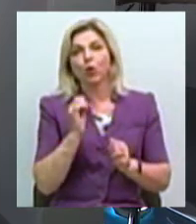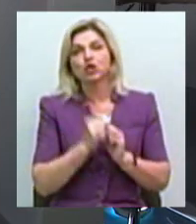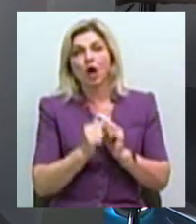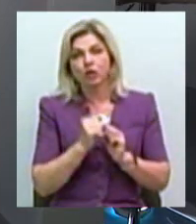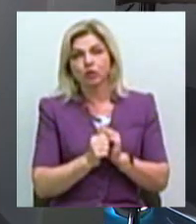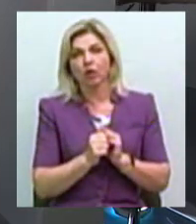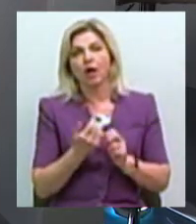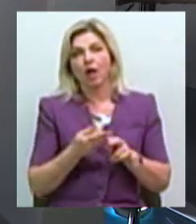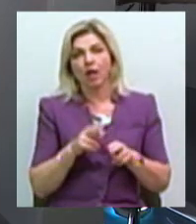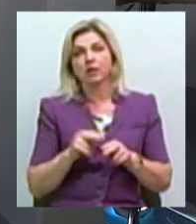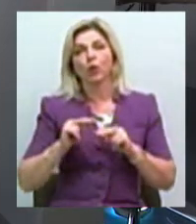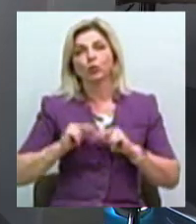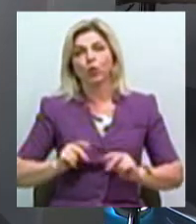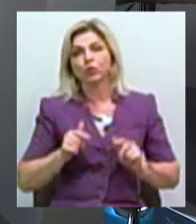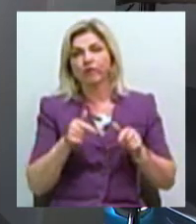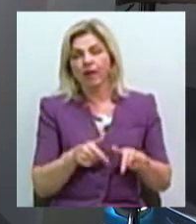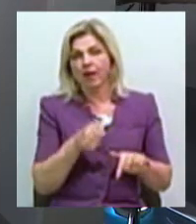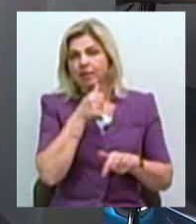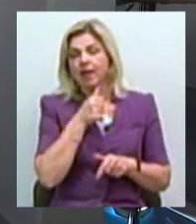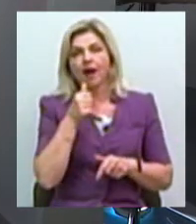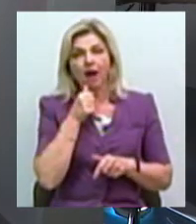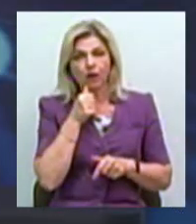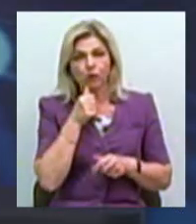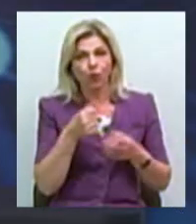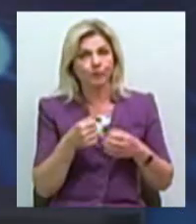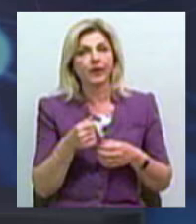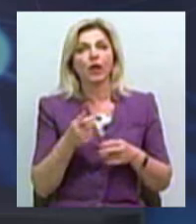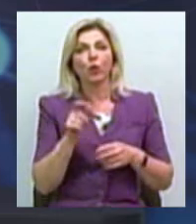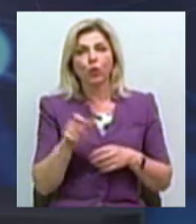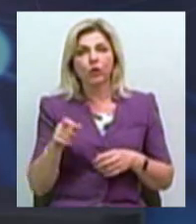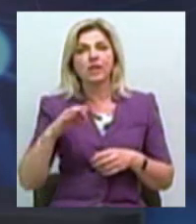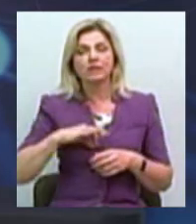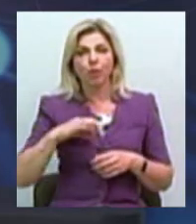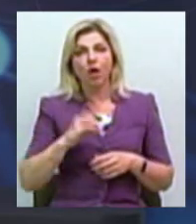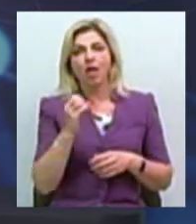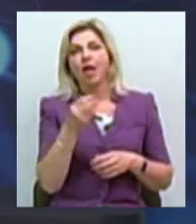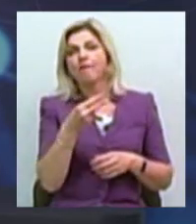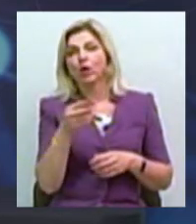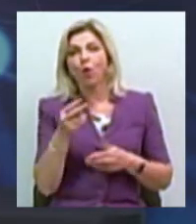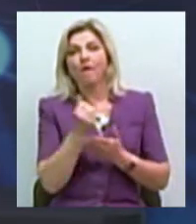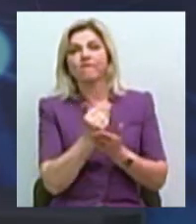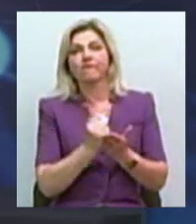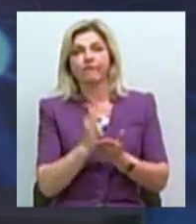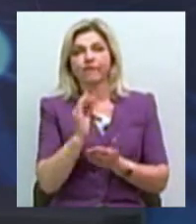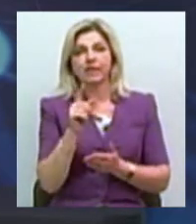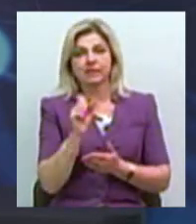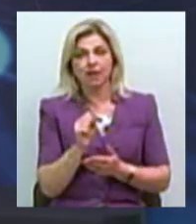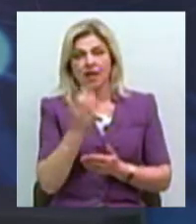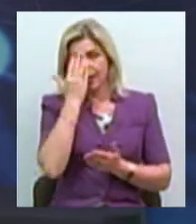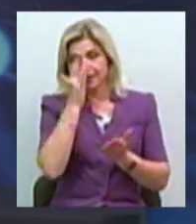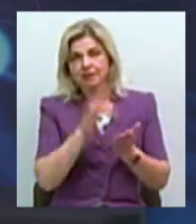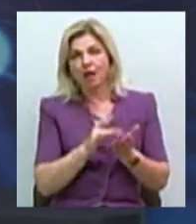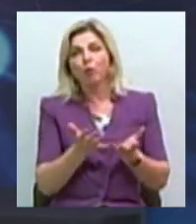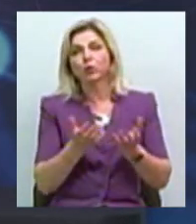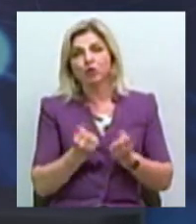конечно, трудоустройство нелегальное. То есть люди, используя евровизы, выезжают с целью, в общем-то, получения, поиска